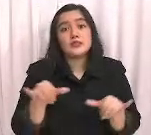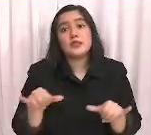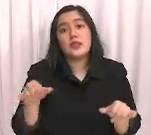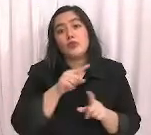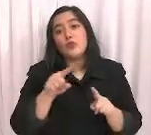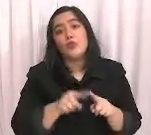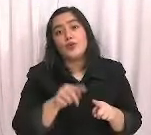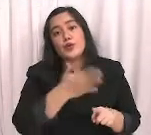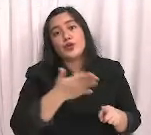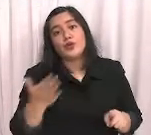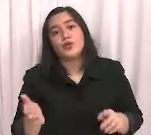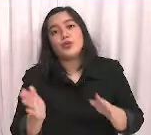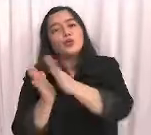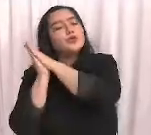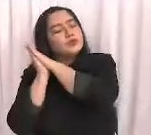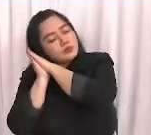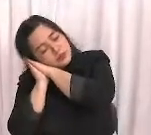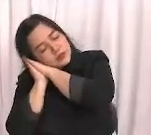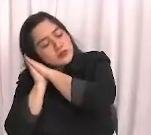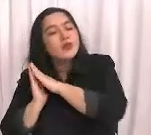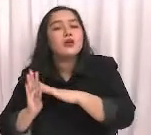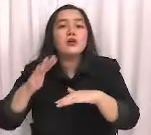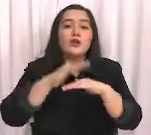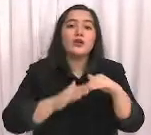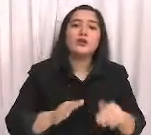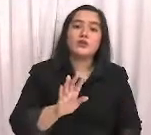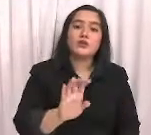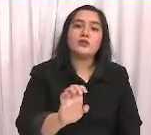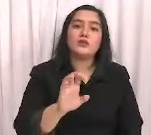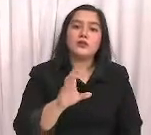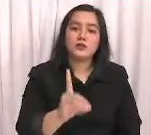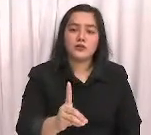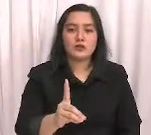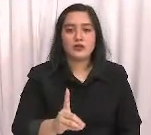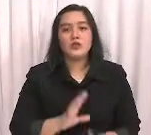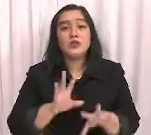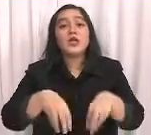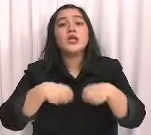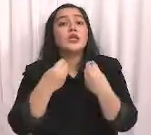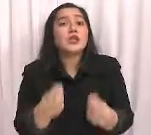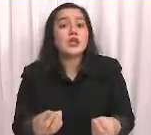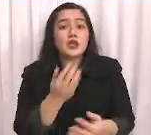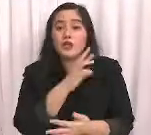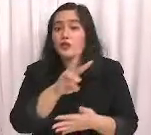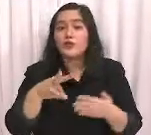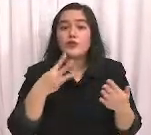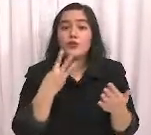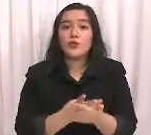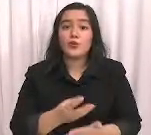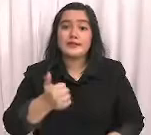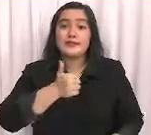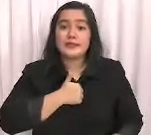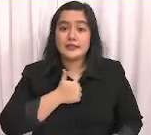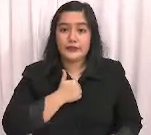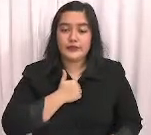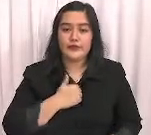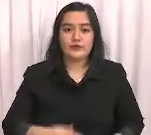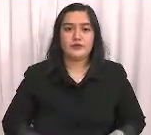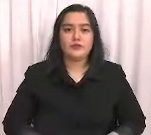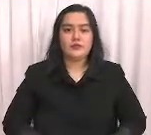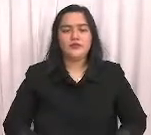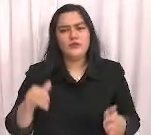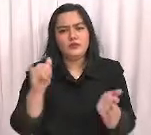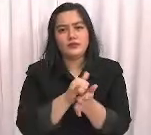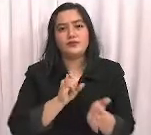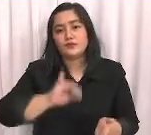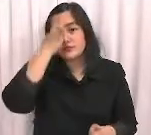Binibigay mo ang buong sarili mo doon sa upuan at ganun din sa kama. Di ba? Kaya nga nagkakaroon tayo ng rest